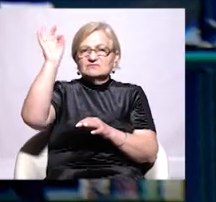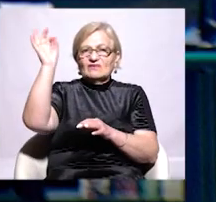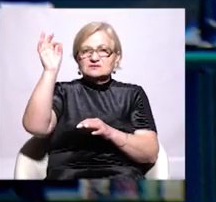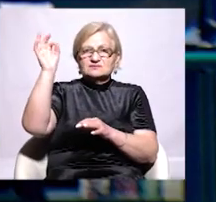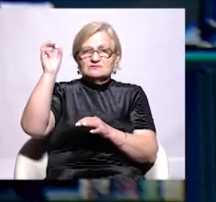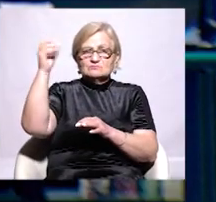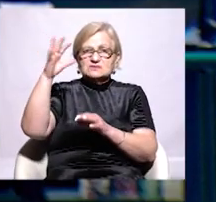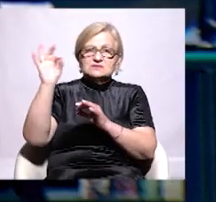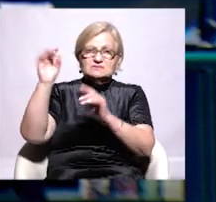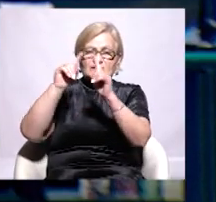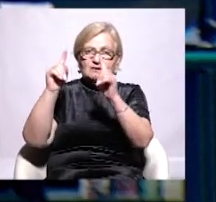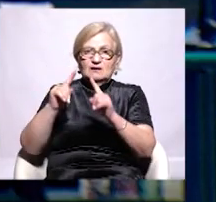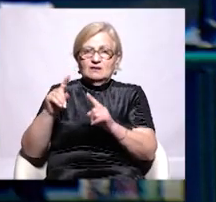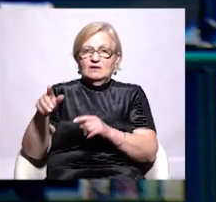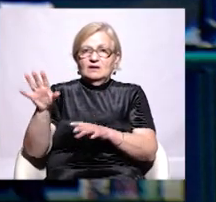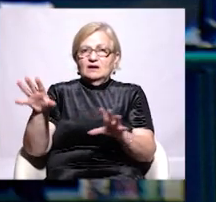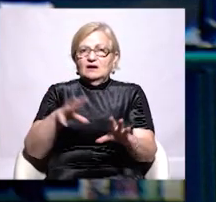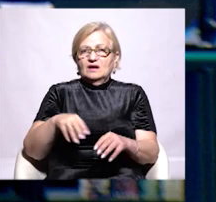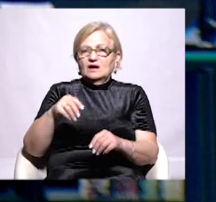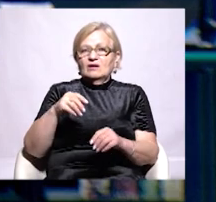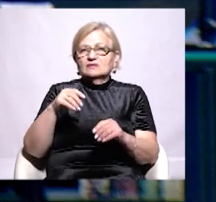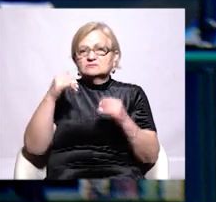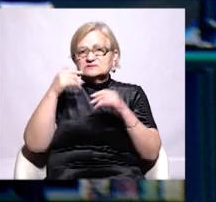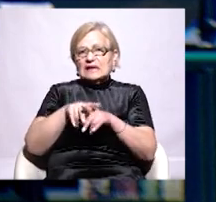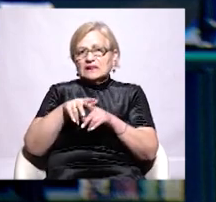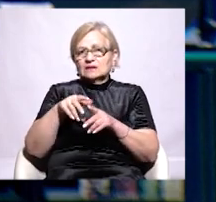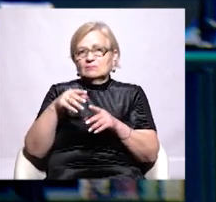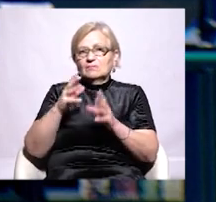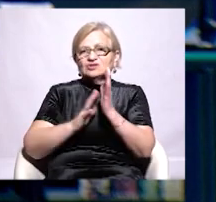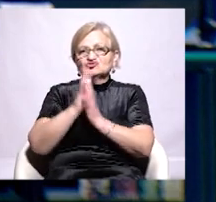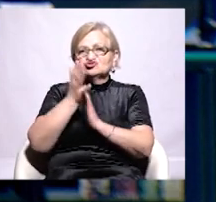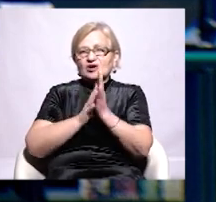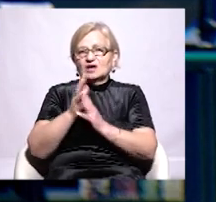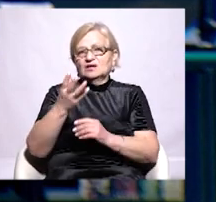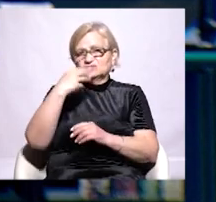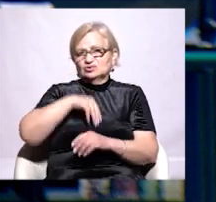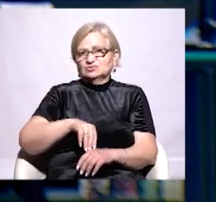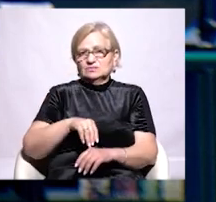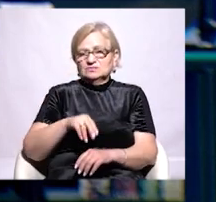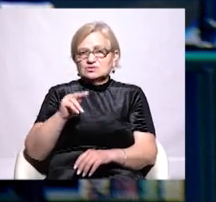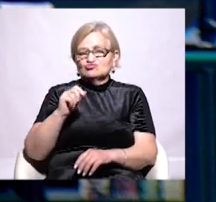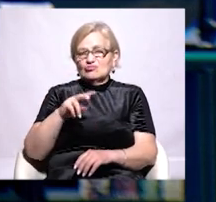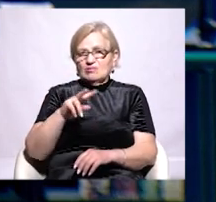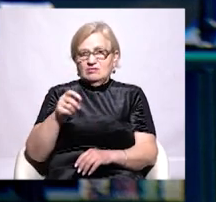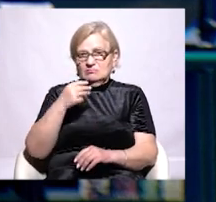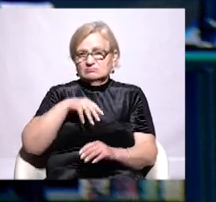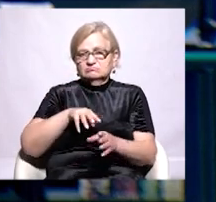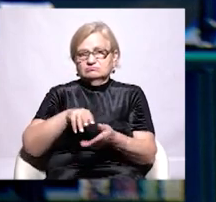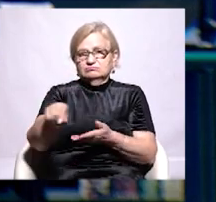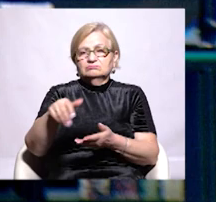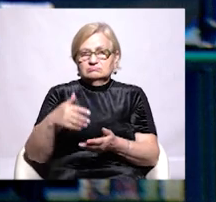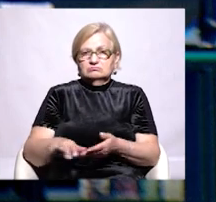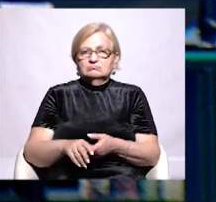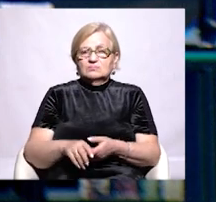გამოჩნდა, ლაგამწაყრილმა ცხენებმა ჩალა შეახრამუნეს. აი, როგორ შეგვიძლია ჩვენ ამ ყველაფრის გათვალისწინებით,